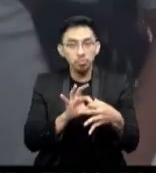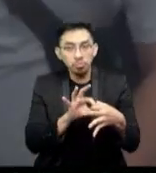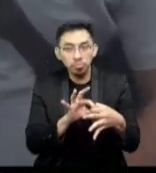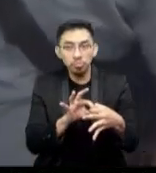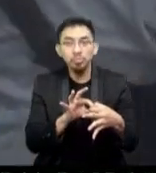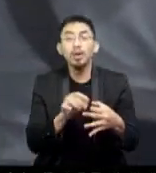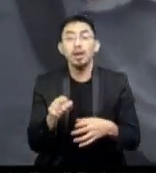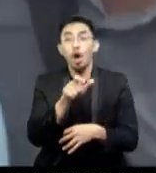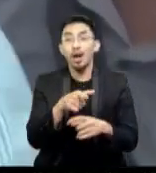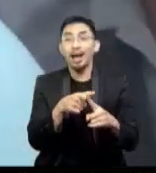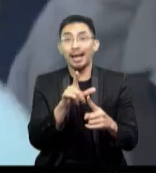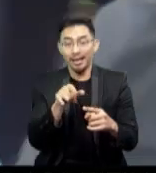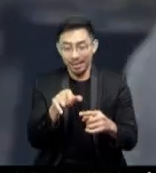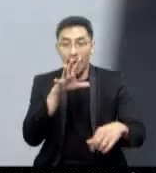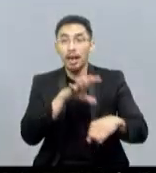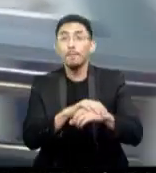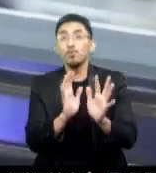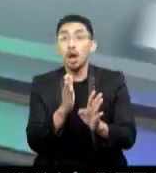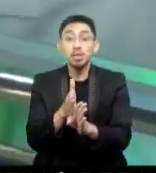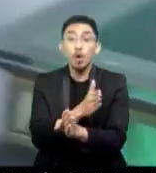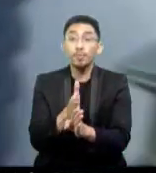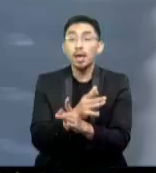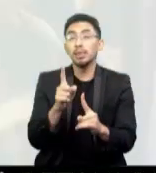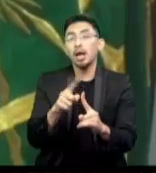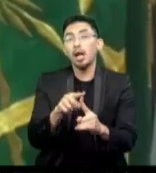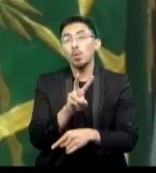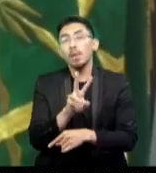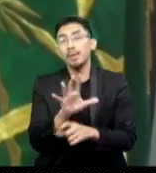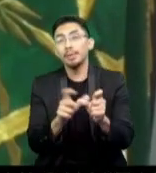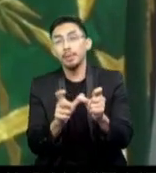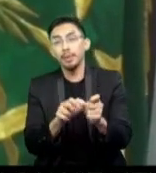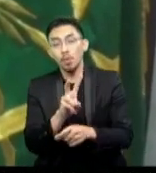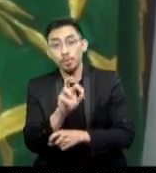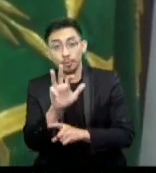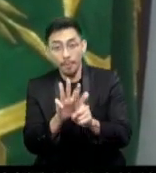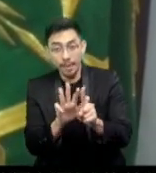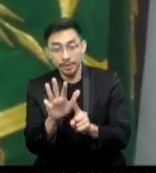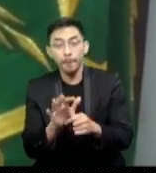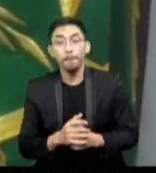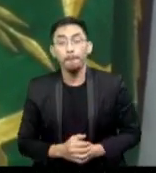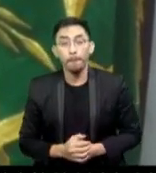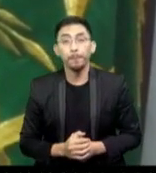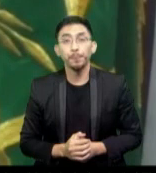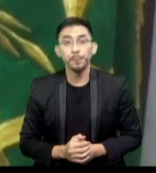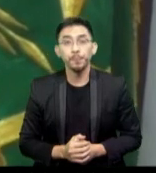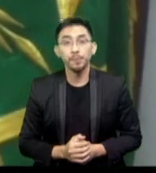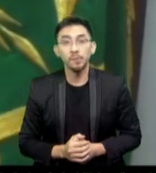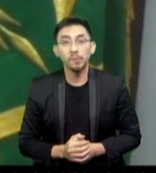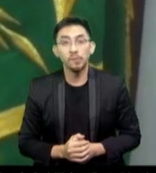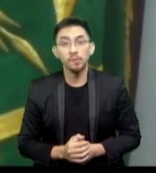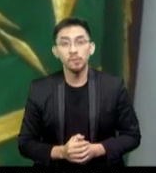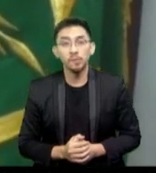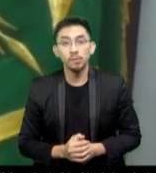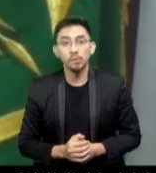dulu dieksekusi pada 25 September 2019. Terpidana Hendra Sihombing ini sudah berhasil tertangkap kembali, di